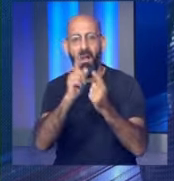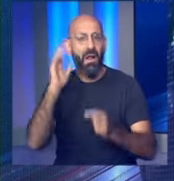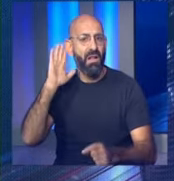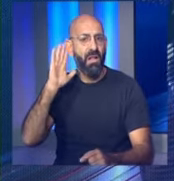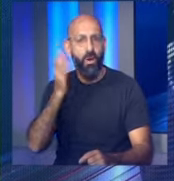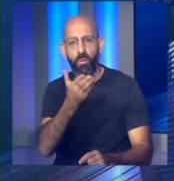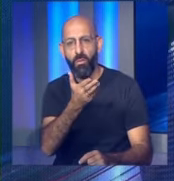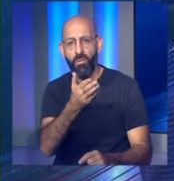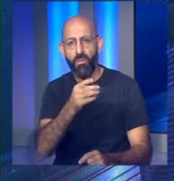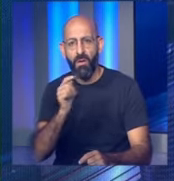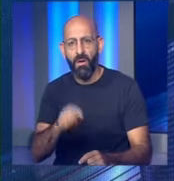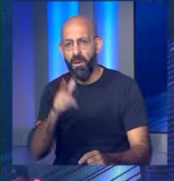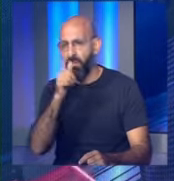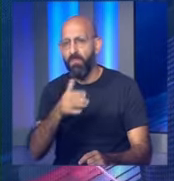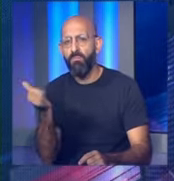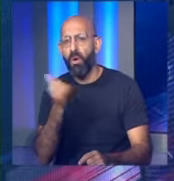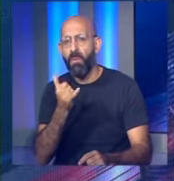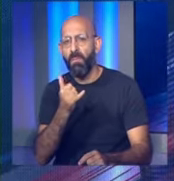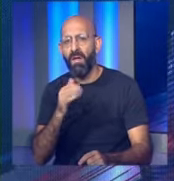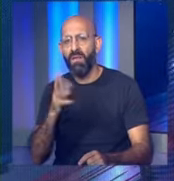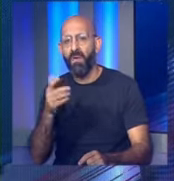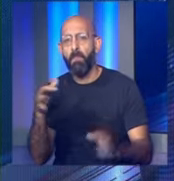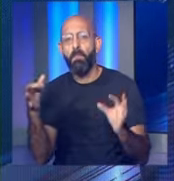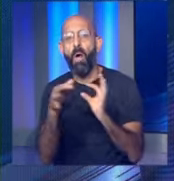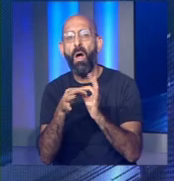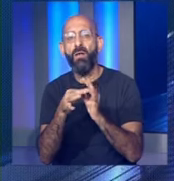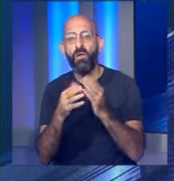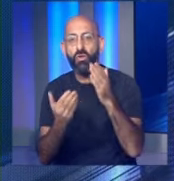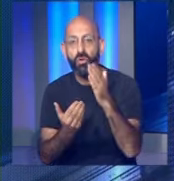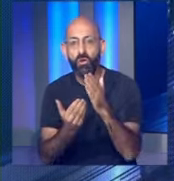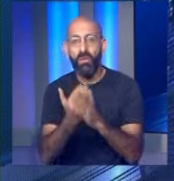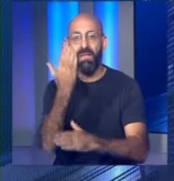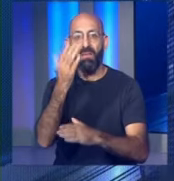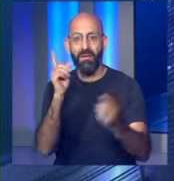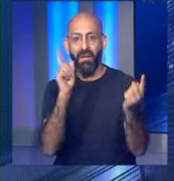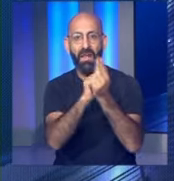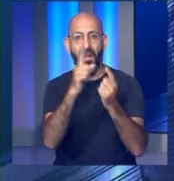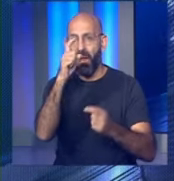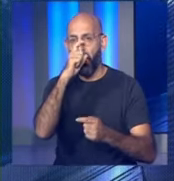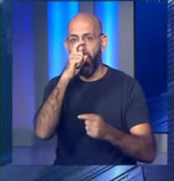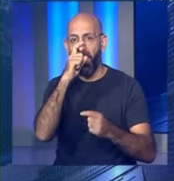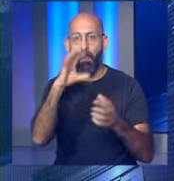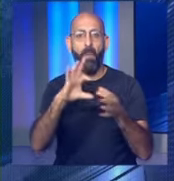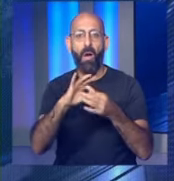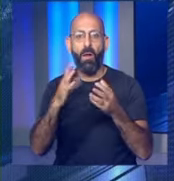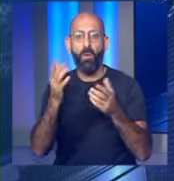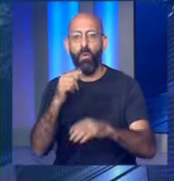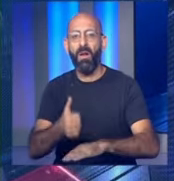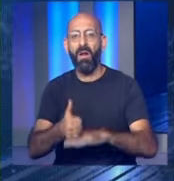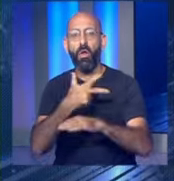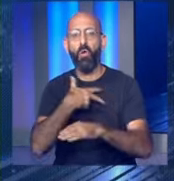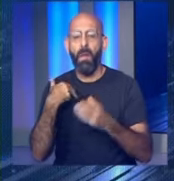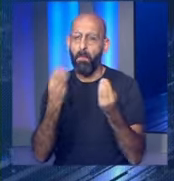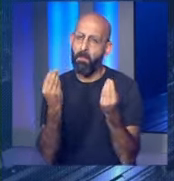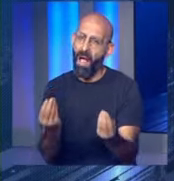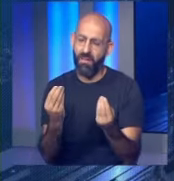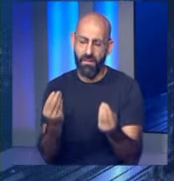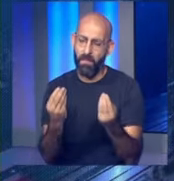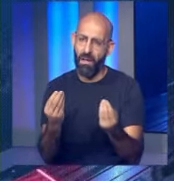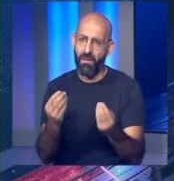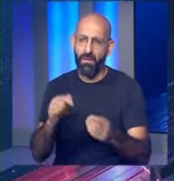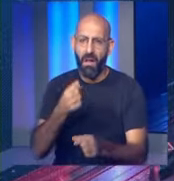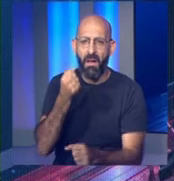المسؤولون الرسميون ما سيعود به أوكشتاين من لقائه مع نتنياهو، علما أنه لم يطلب بعد